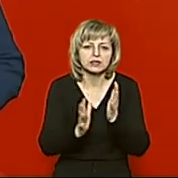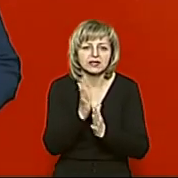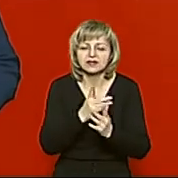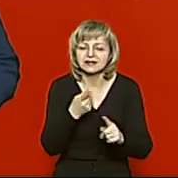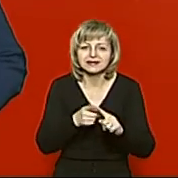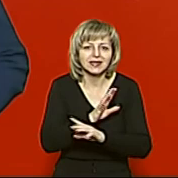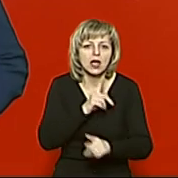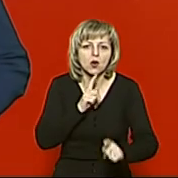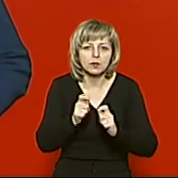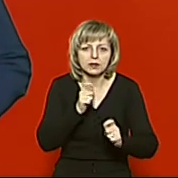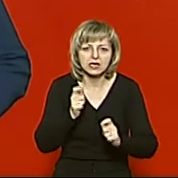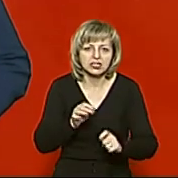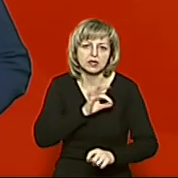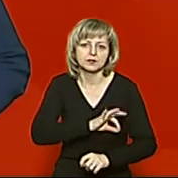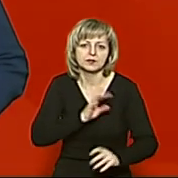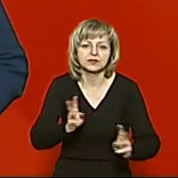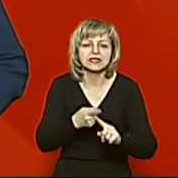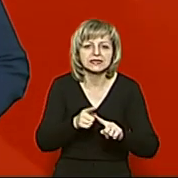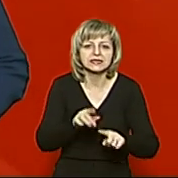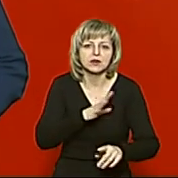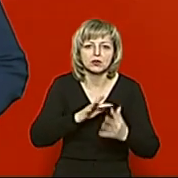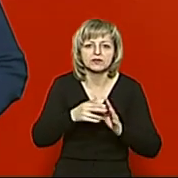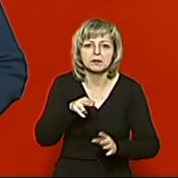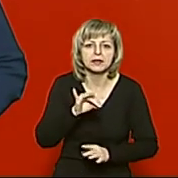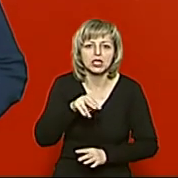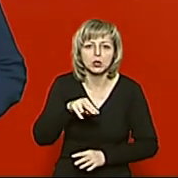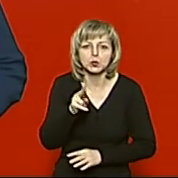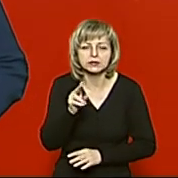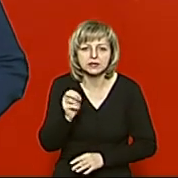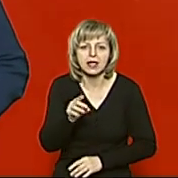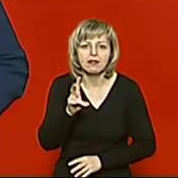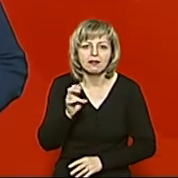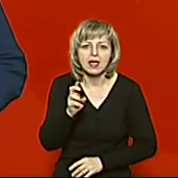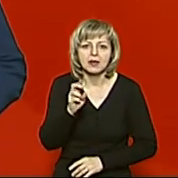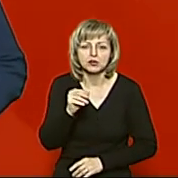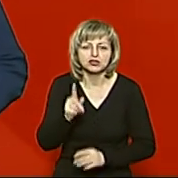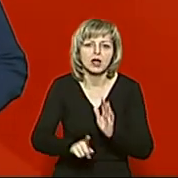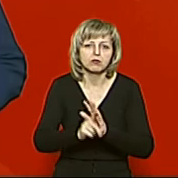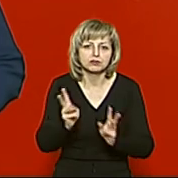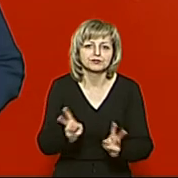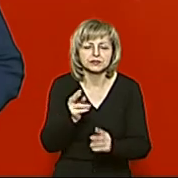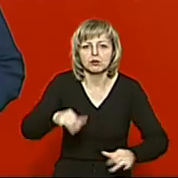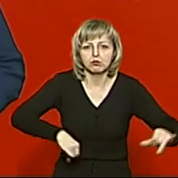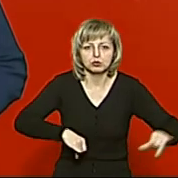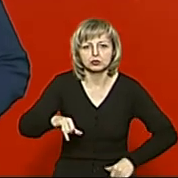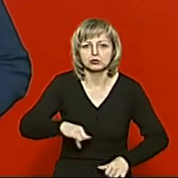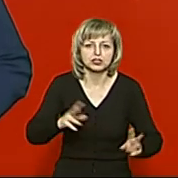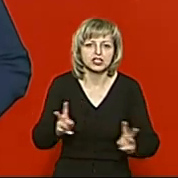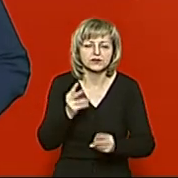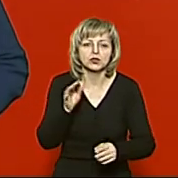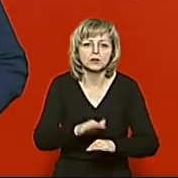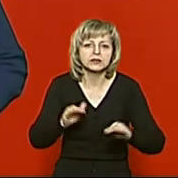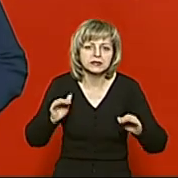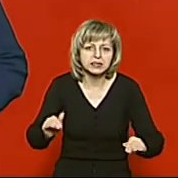вогнем. Так трапилося у селах Берестяни, Прилуцьке, у селі Небіжка пожежа розпочалася через пустощі з вогнем дитини, а в лісі